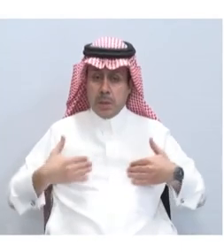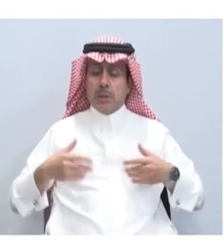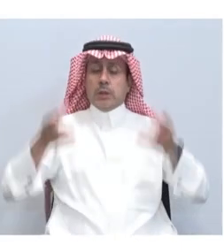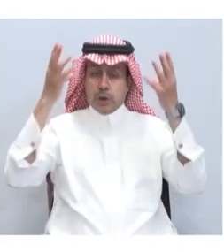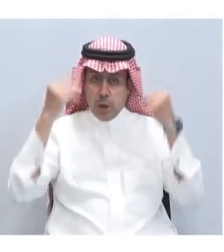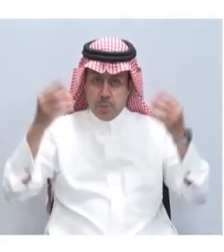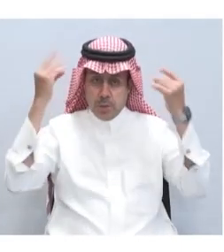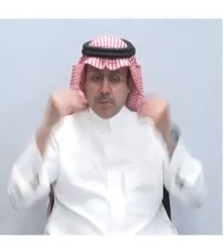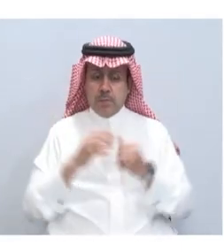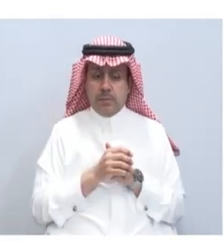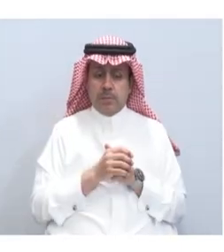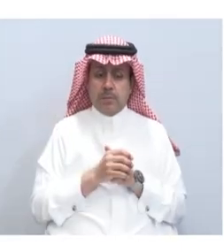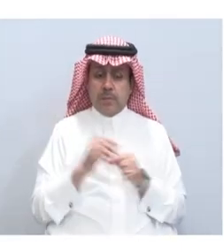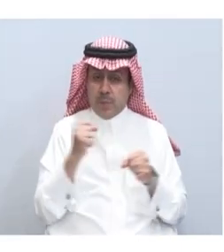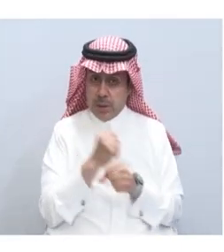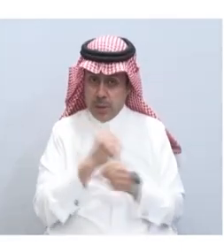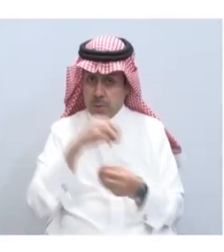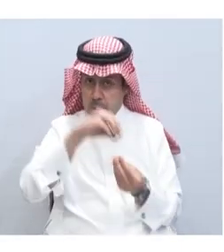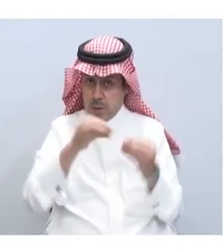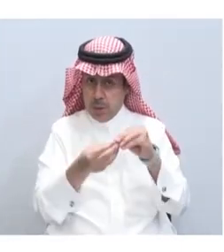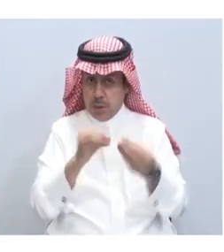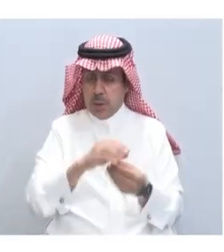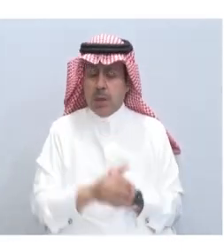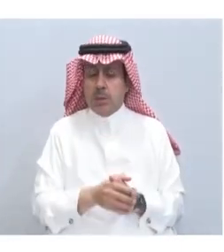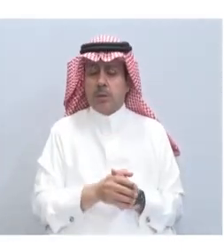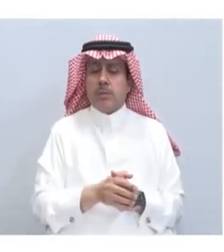كلها هذه تستخدم التقنيات الحديثه